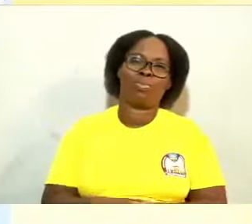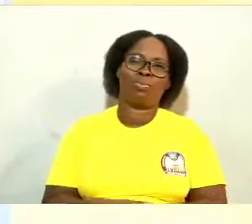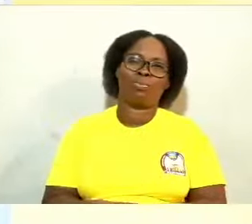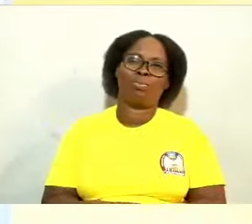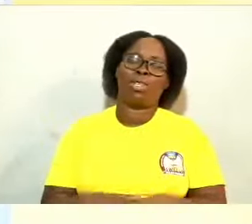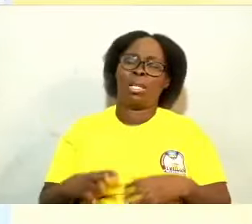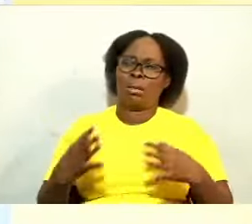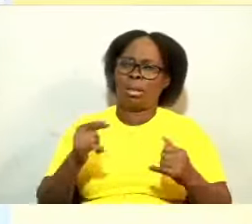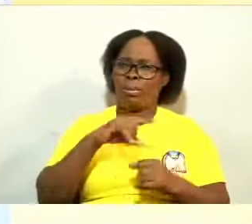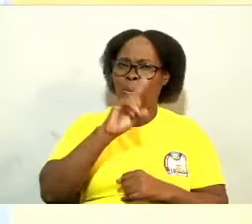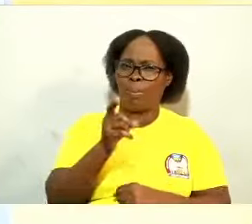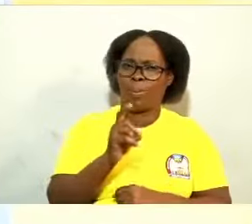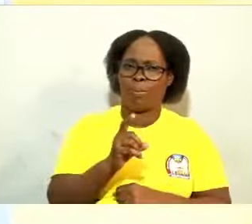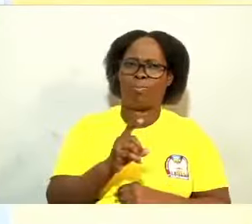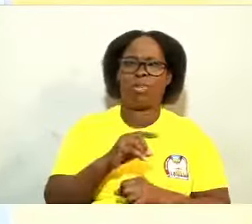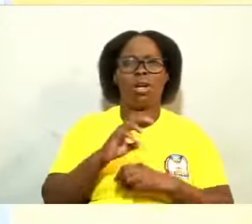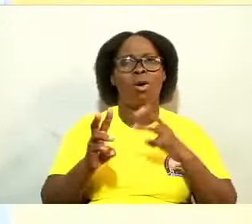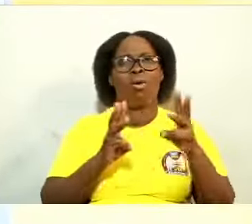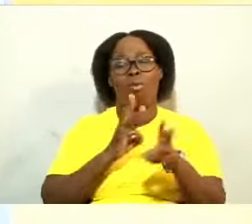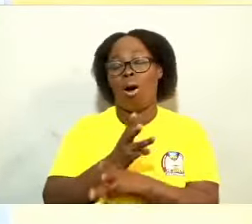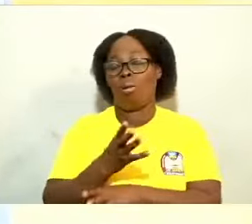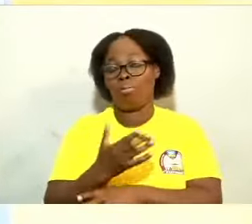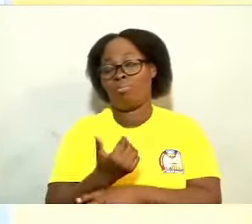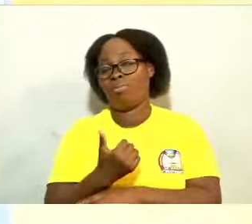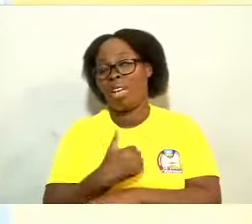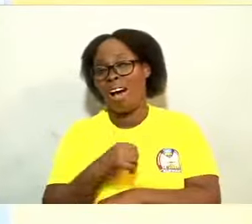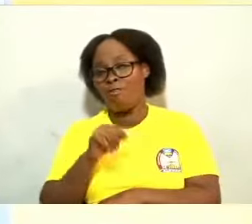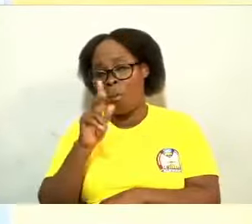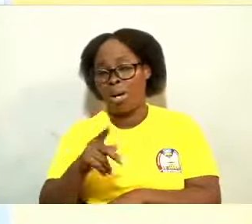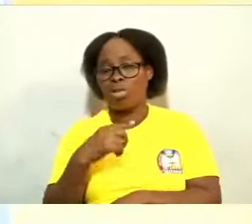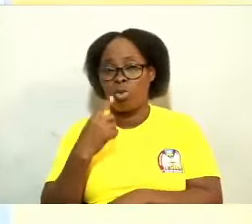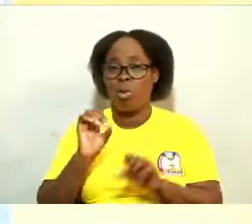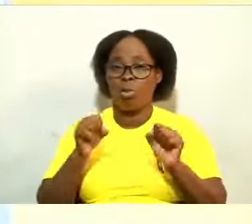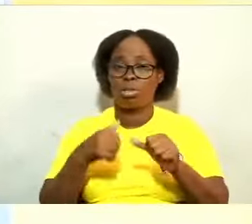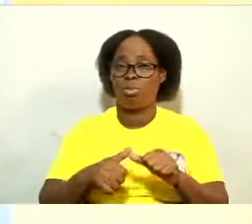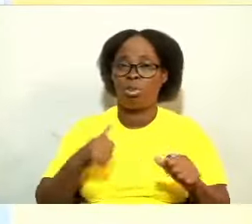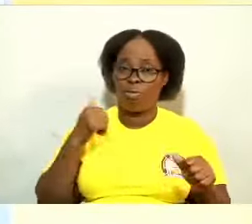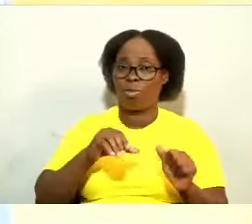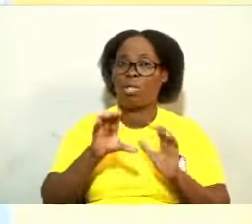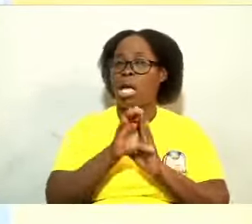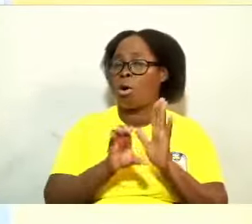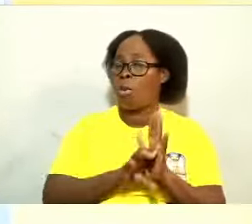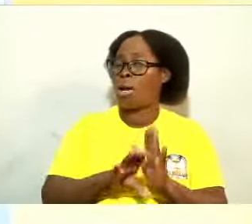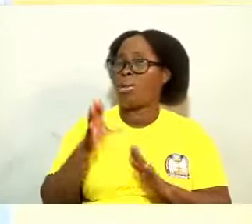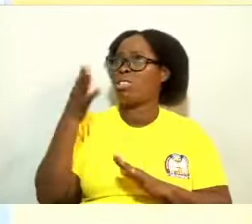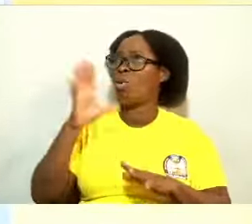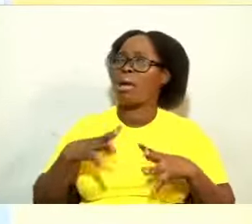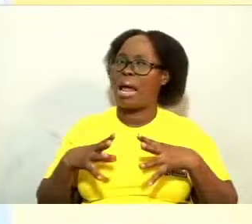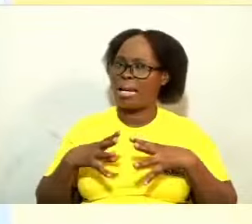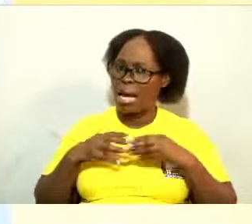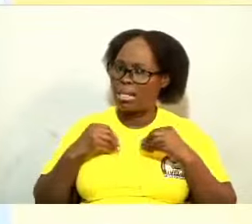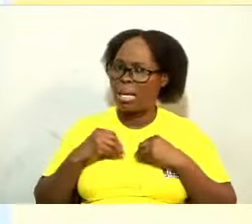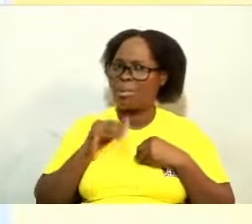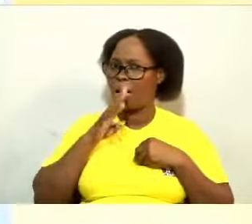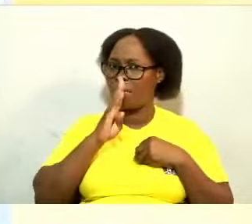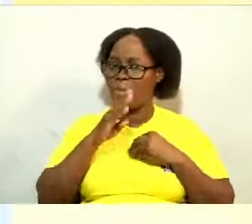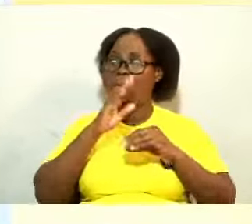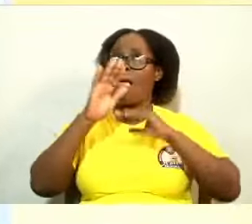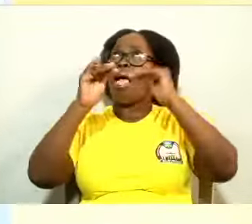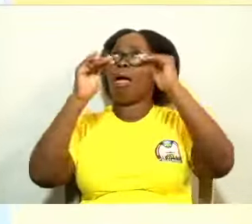Je, kuna yeyote anayeweza kukataa amri za Mungu akakubaliwa